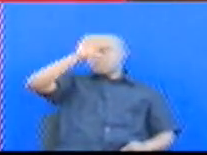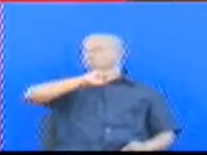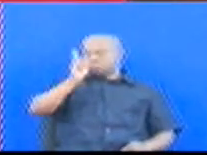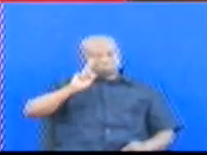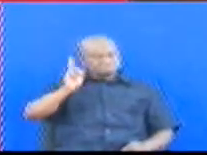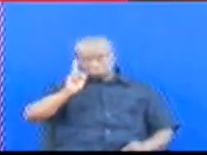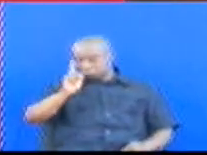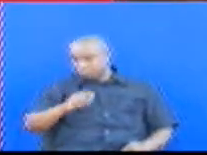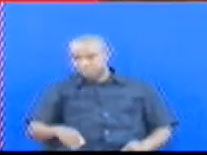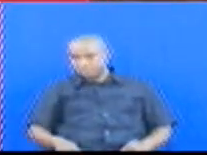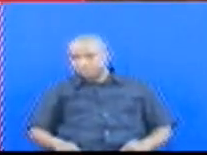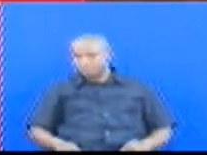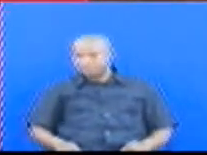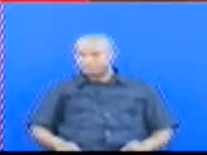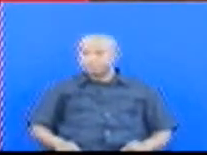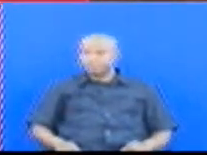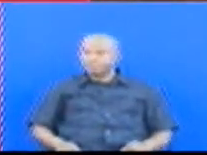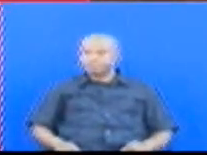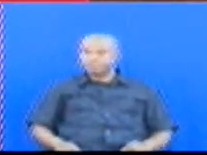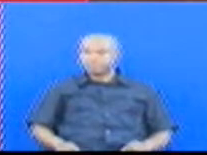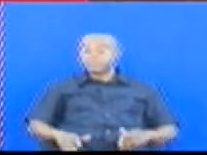Mheshimiwa Naibu Spika,